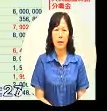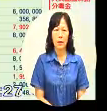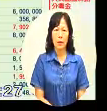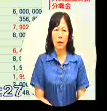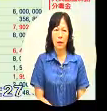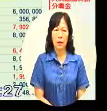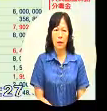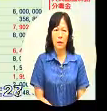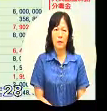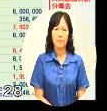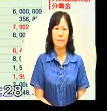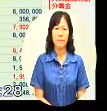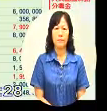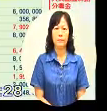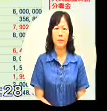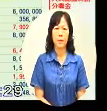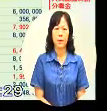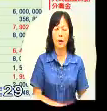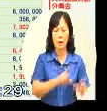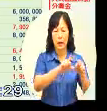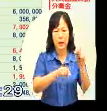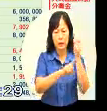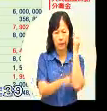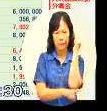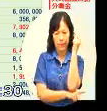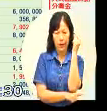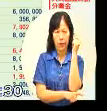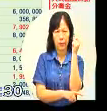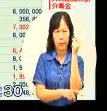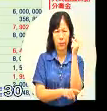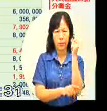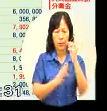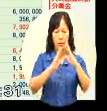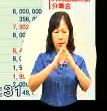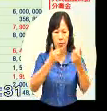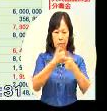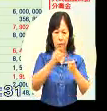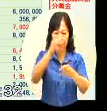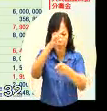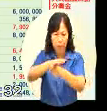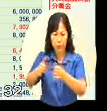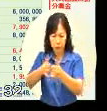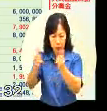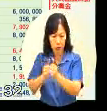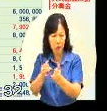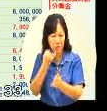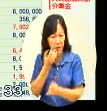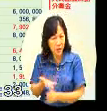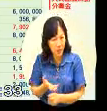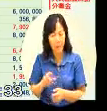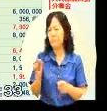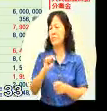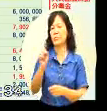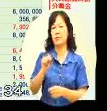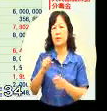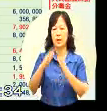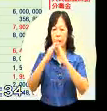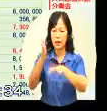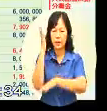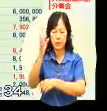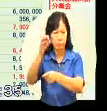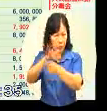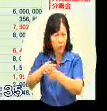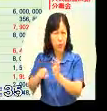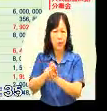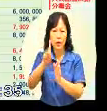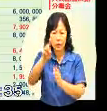不是依法律规定议会可不可以补助人民团体啊？不能补助嘛，对不对？市政府补助就是